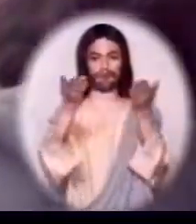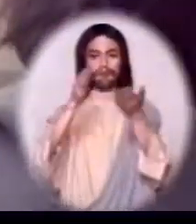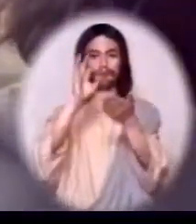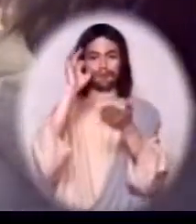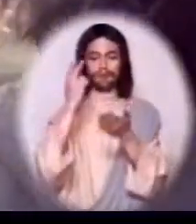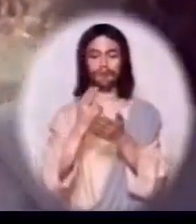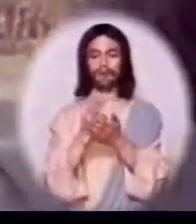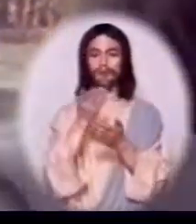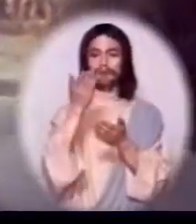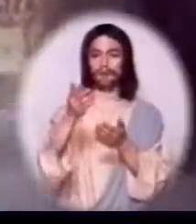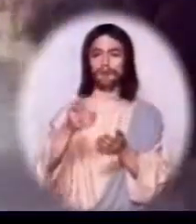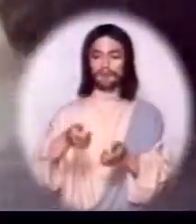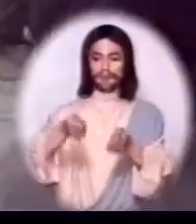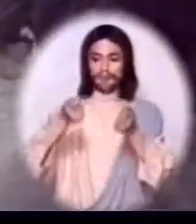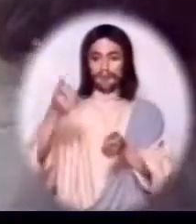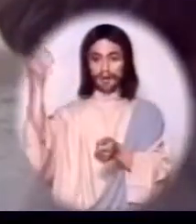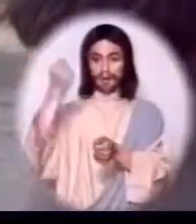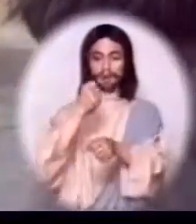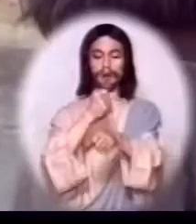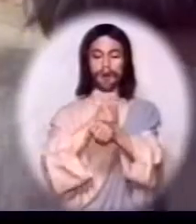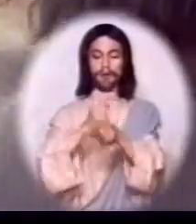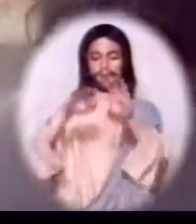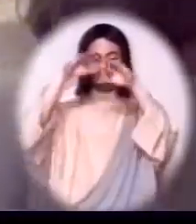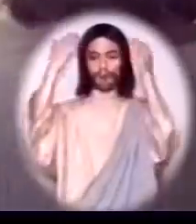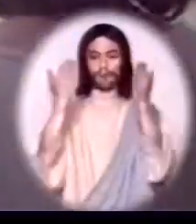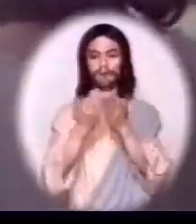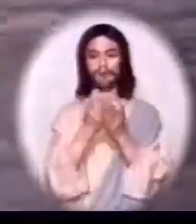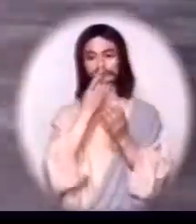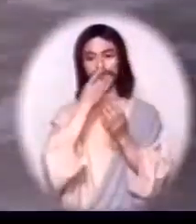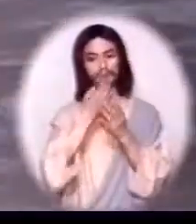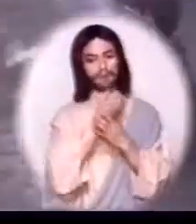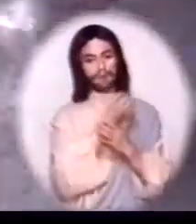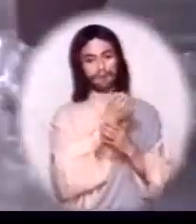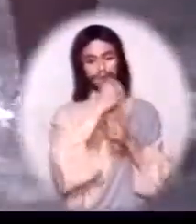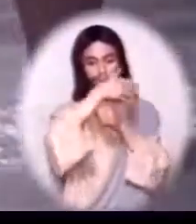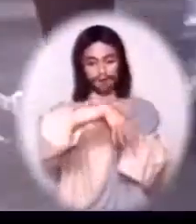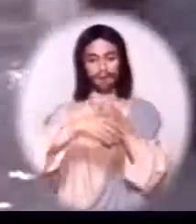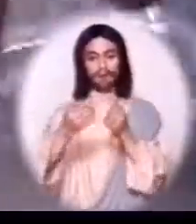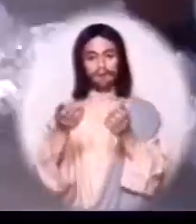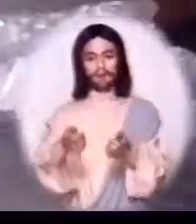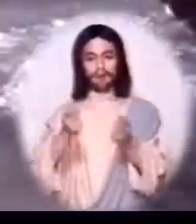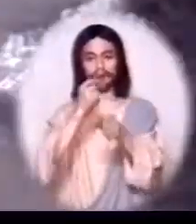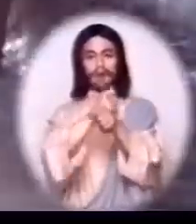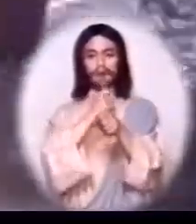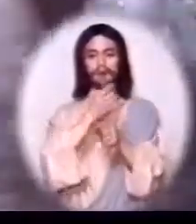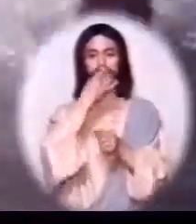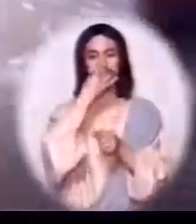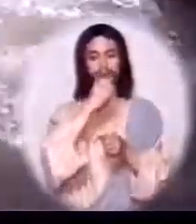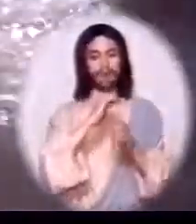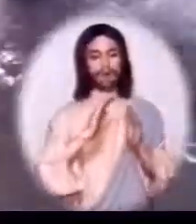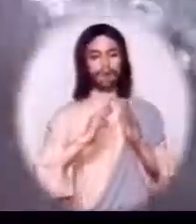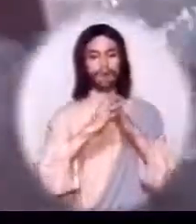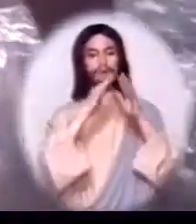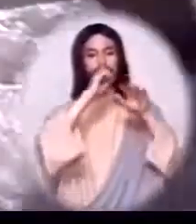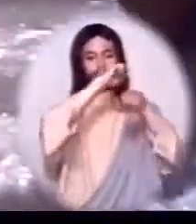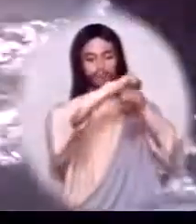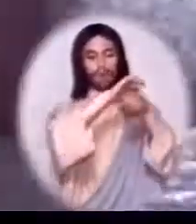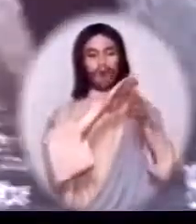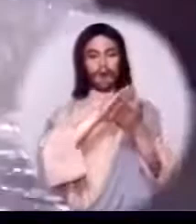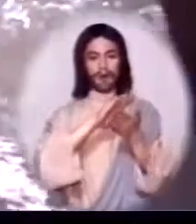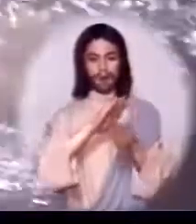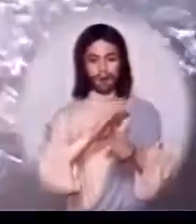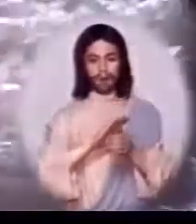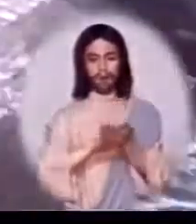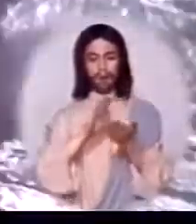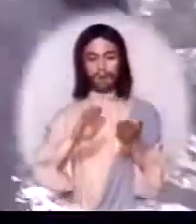것이오. 그분은 손에 기를 잡고 모든 곡식을 타작하여 알곡을 곡간에 모을